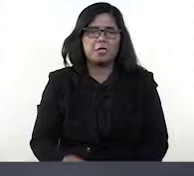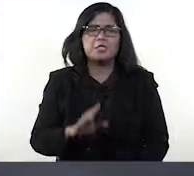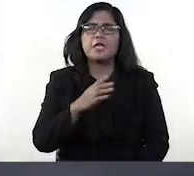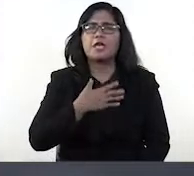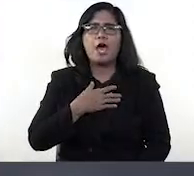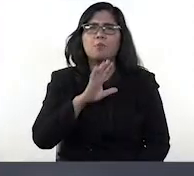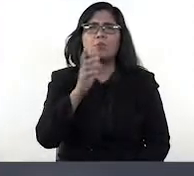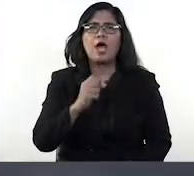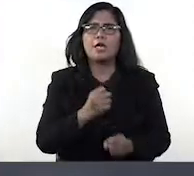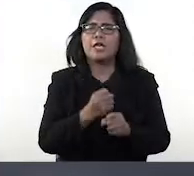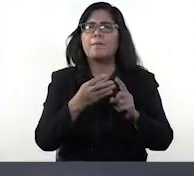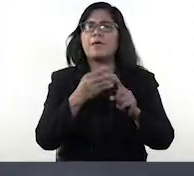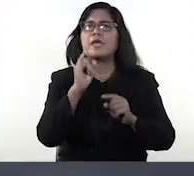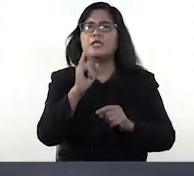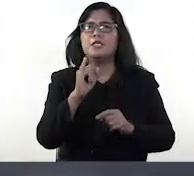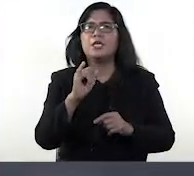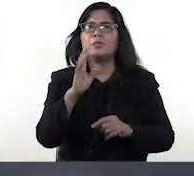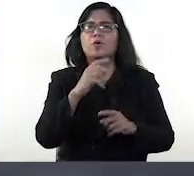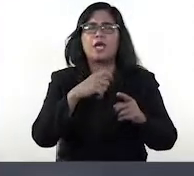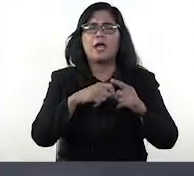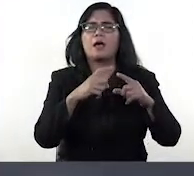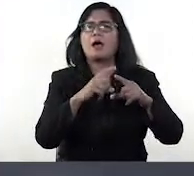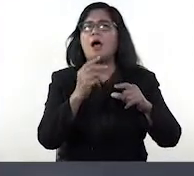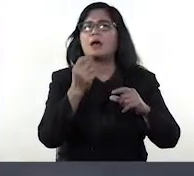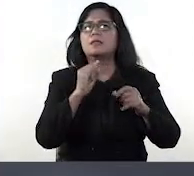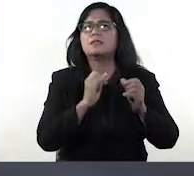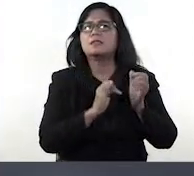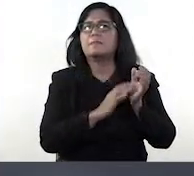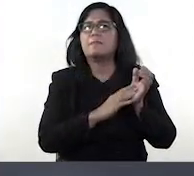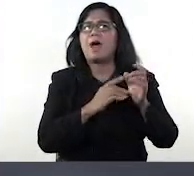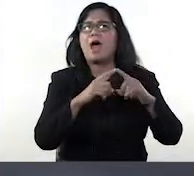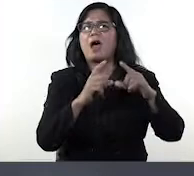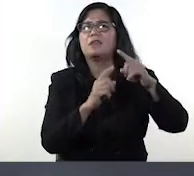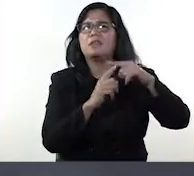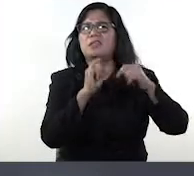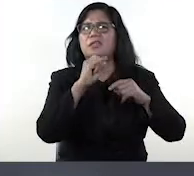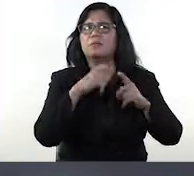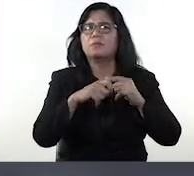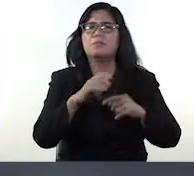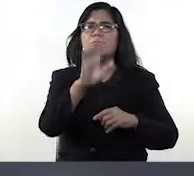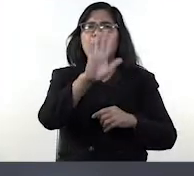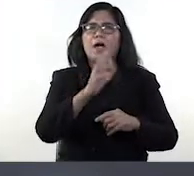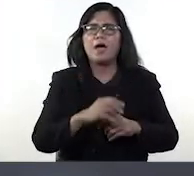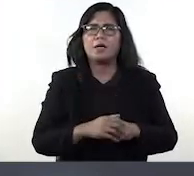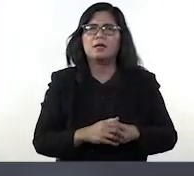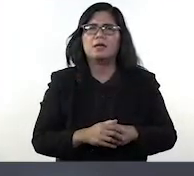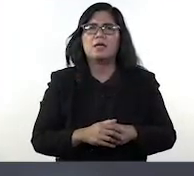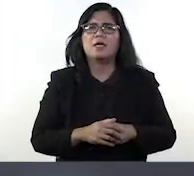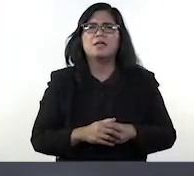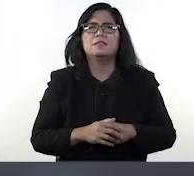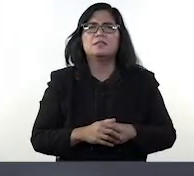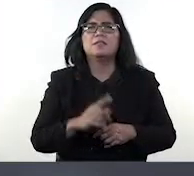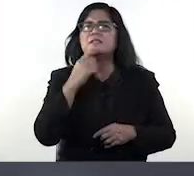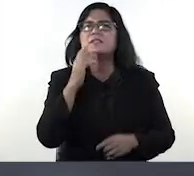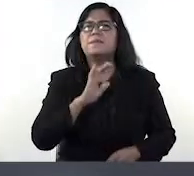pantekosta saya kan bukan gereja aliran karismatik Jadi saya nggak bisa hidup oleh roh dan pimpinan roh nggak bisa cancel kerja